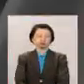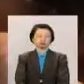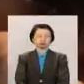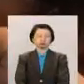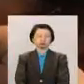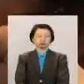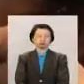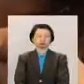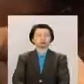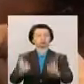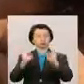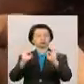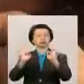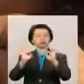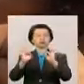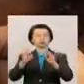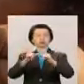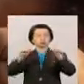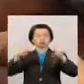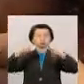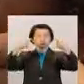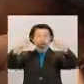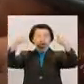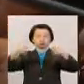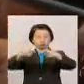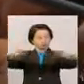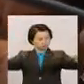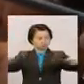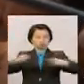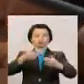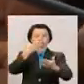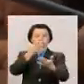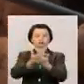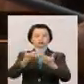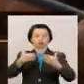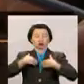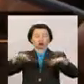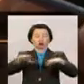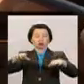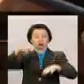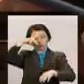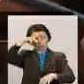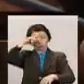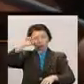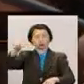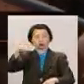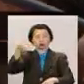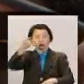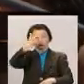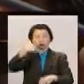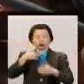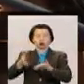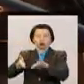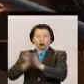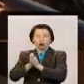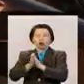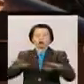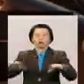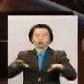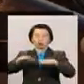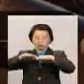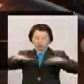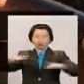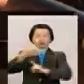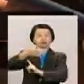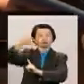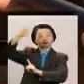I think it has been a great success. Location-wise, I think it's a good idea to hold it in Putrajaya. Some, of course, have asked for it to be done in Dataran. Of